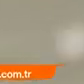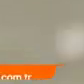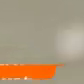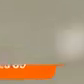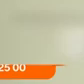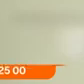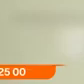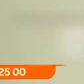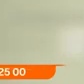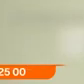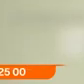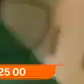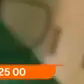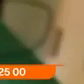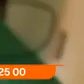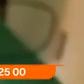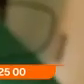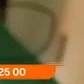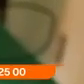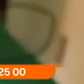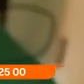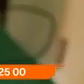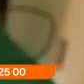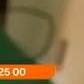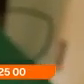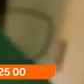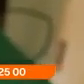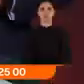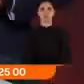kanser dosyası birazdan.